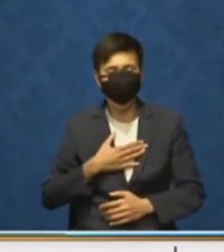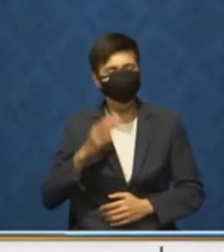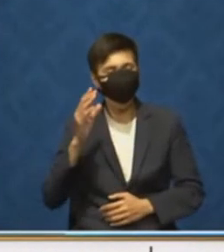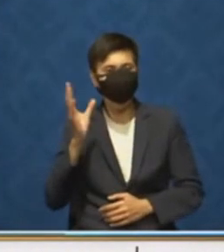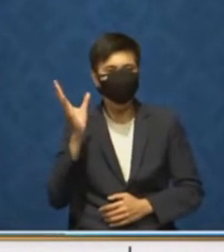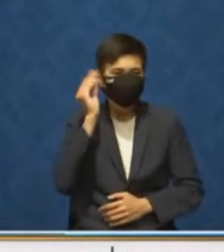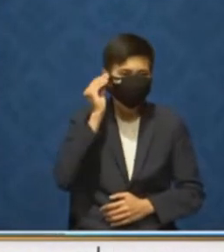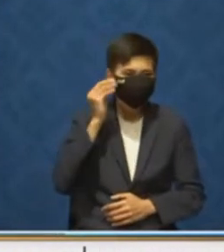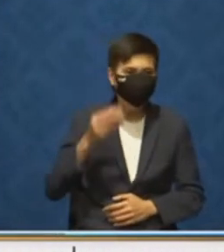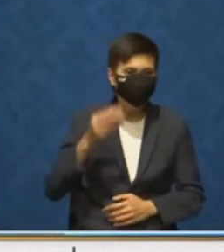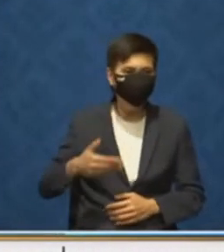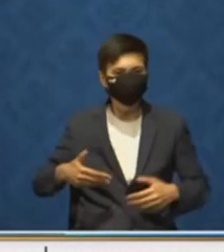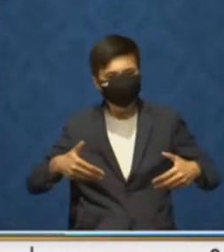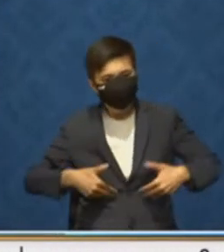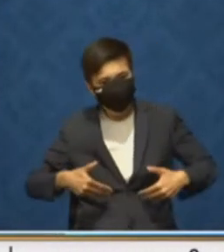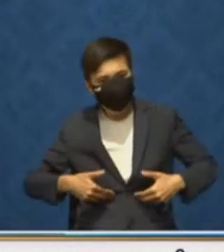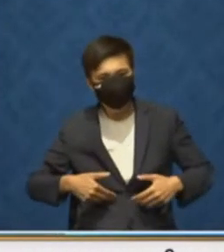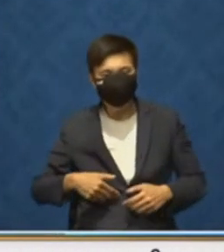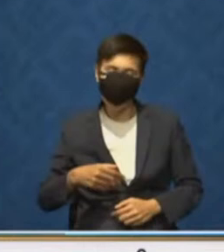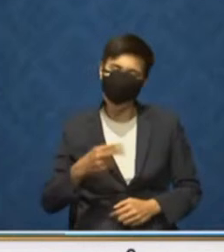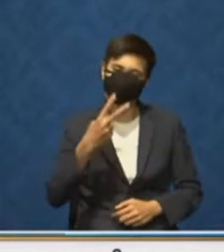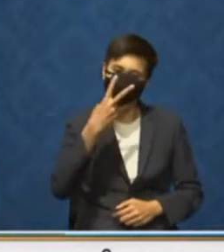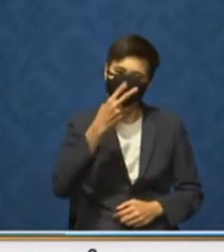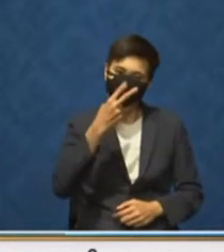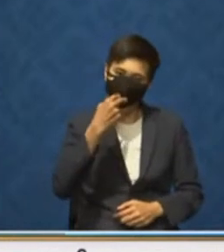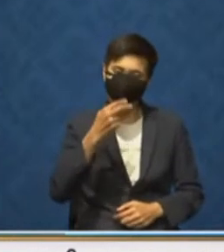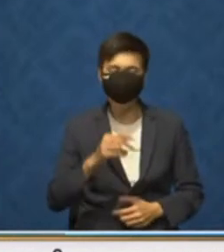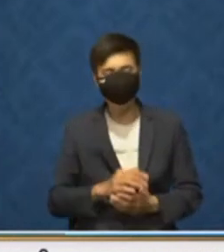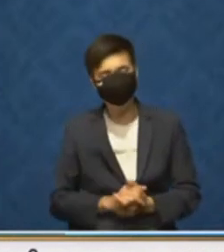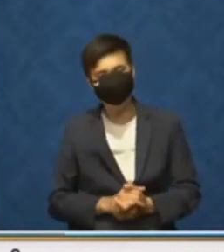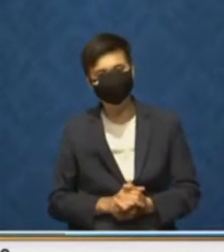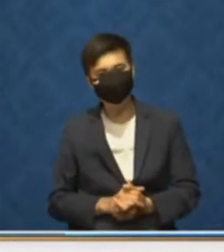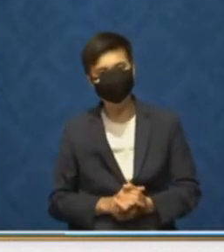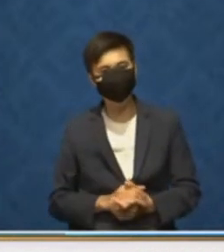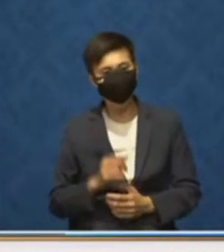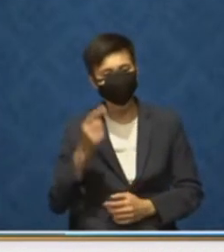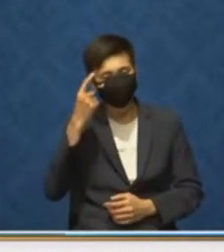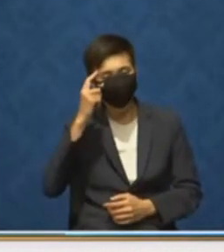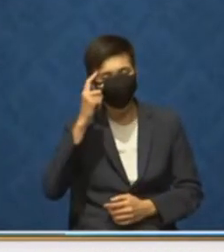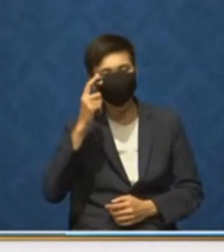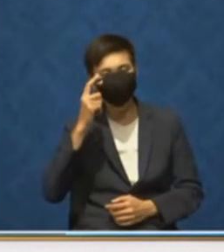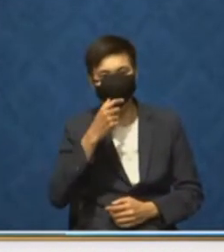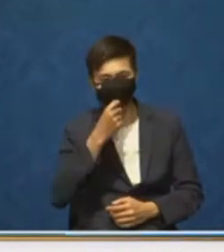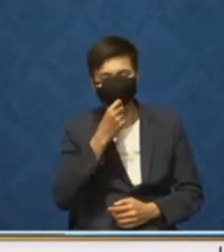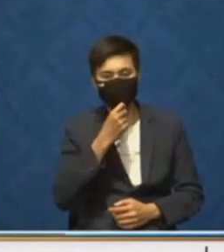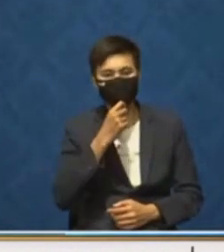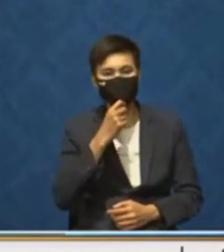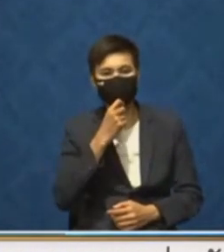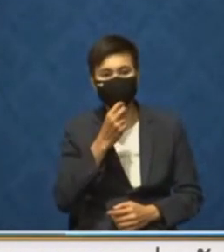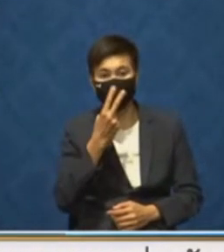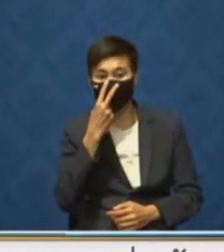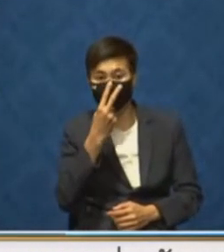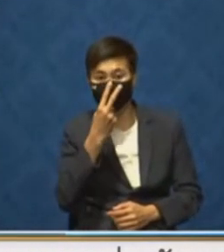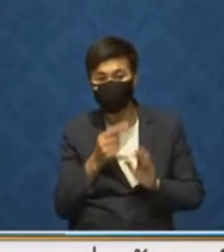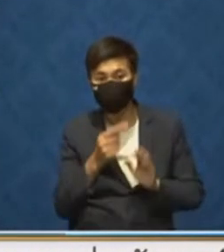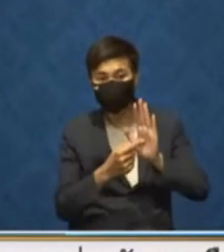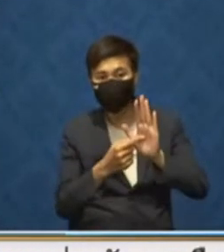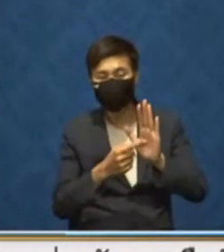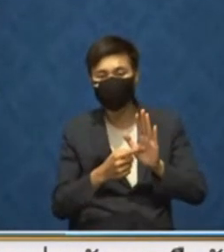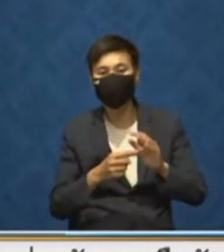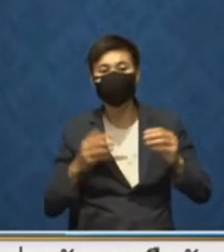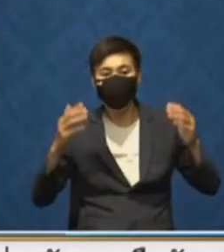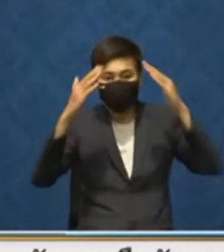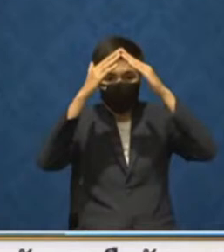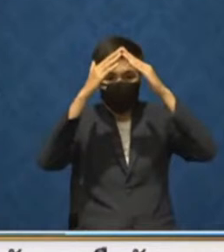จะหัวเราะหรือร้องไห้ดิไม่วันเดียวกันที่นายกพูดเรื่องนี้ครับผมเอาตัวอย่างมาให้ดูครับเวียดนามเพื่อนของเรา